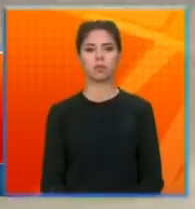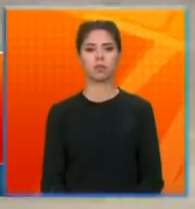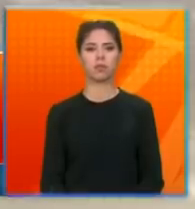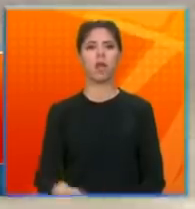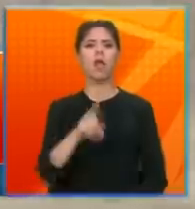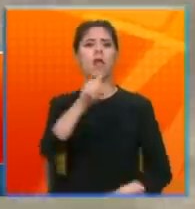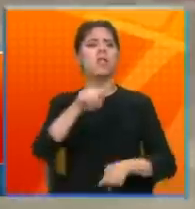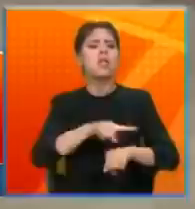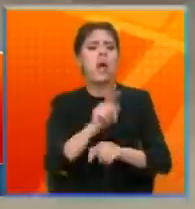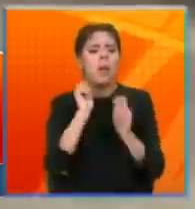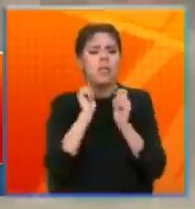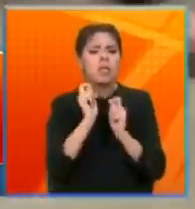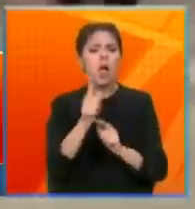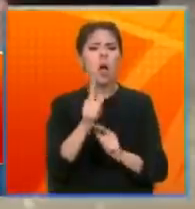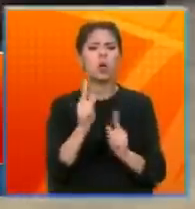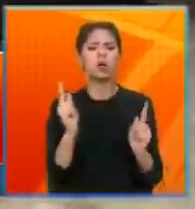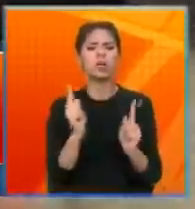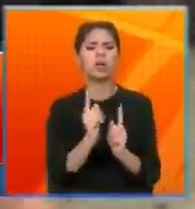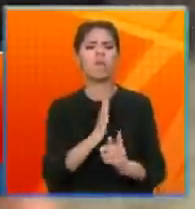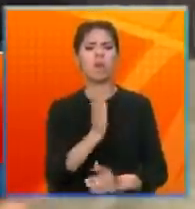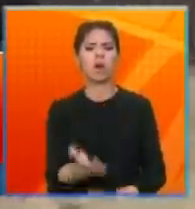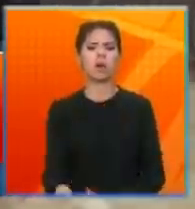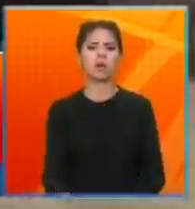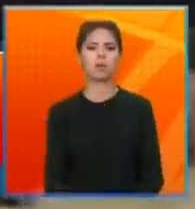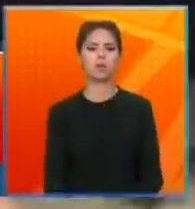Zaman gitgide daralıyordu.